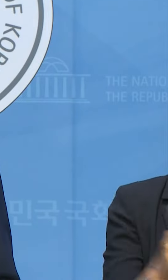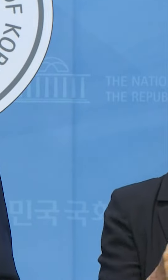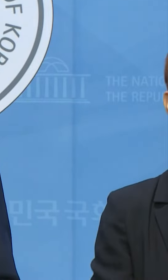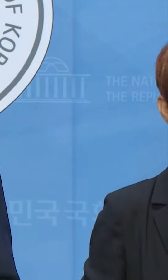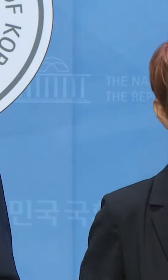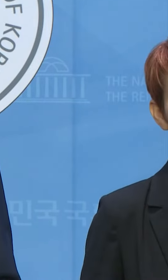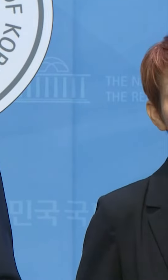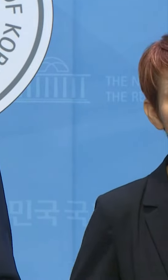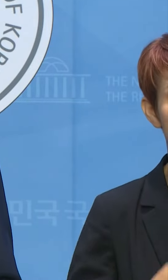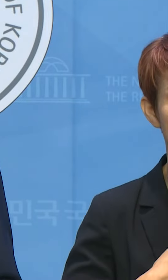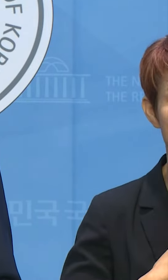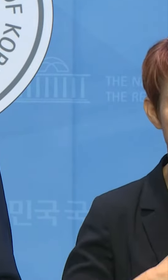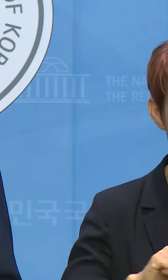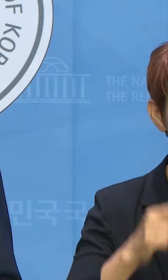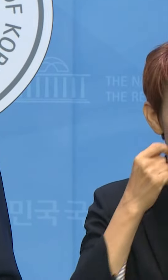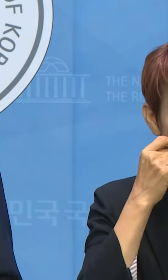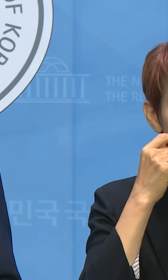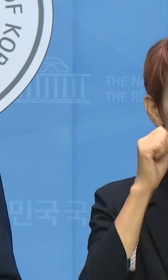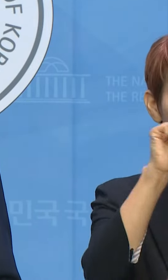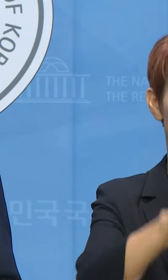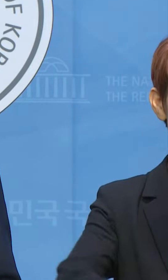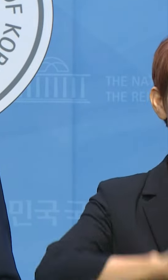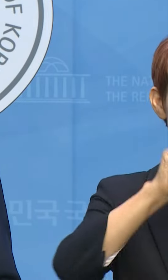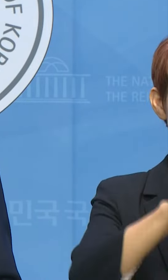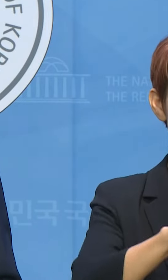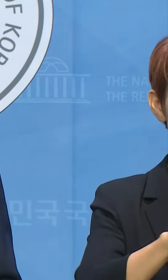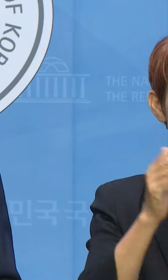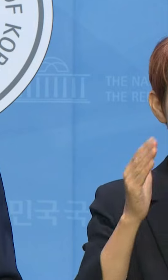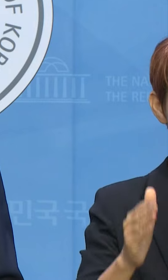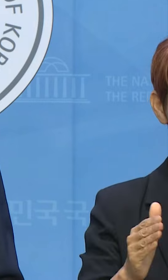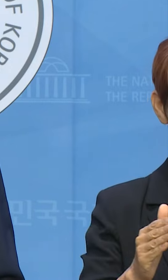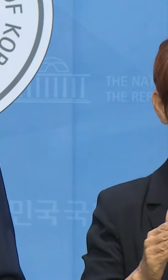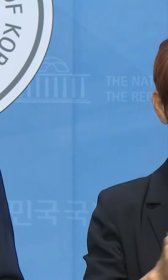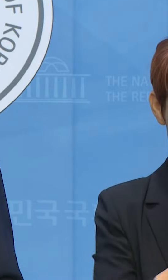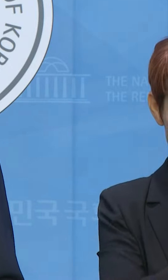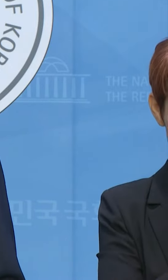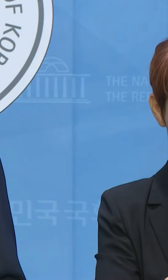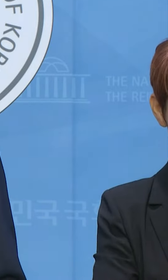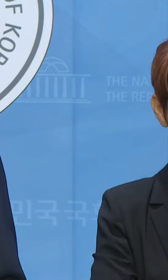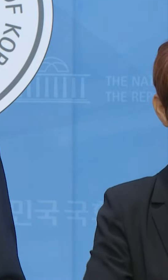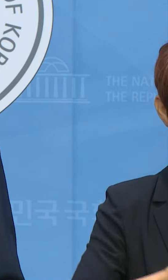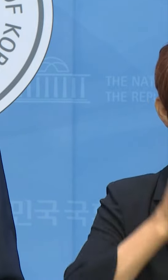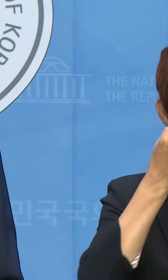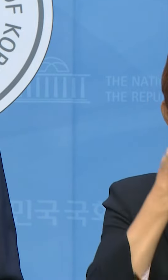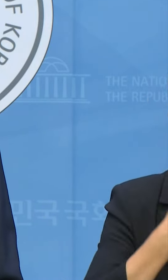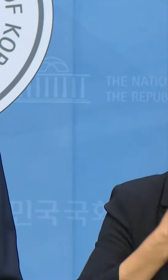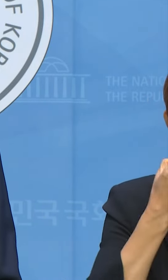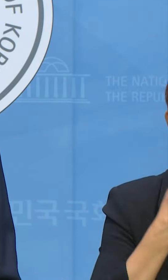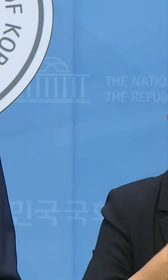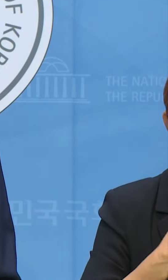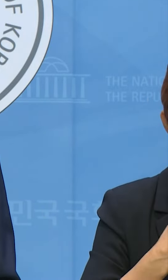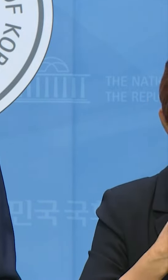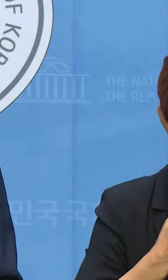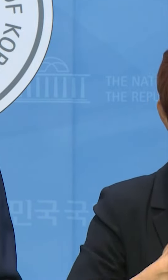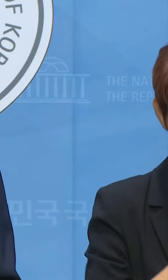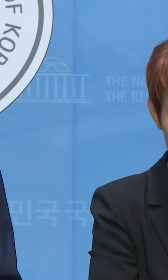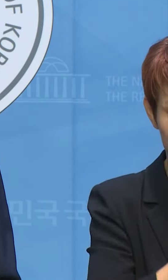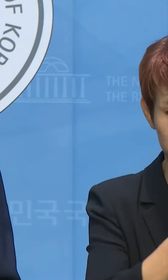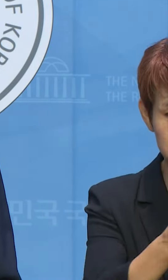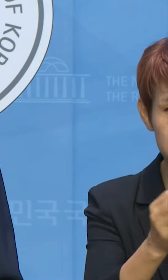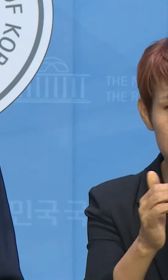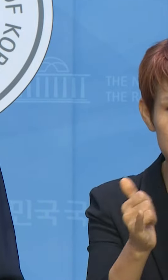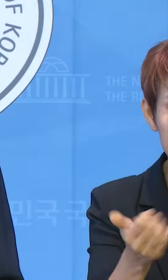아무것도 할 수 없는 저는 5년 동안 피눈물을 흘렸습니다 무너져 내리는 저를 붙잡아 주신